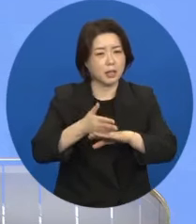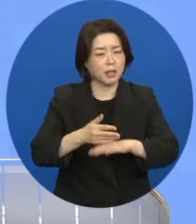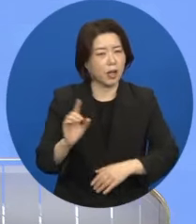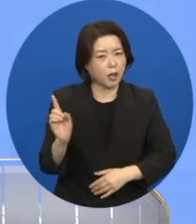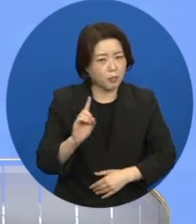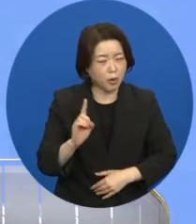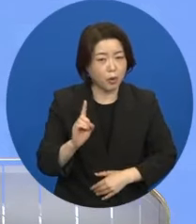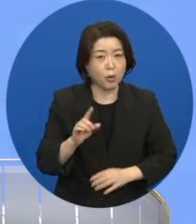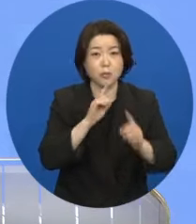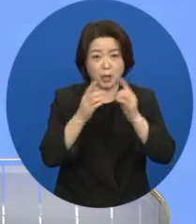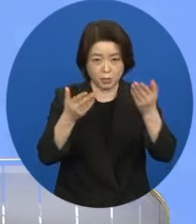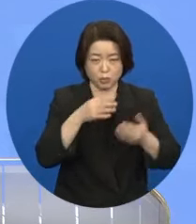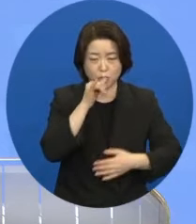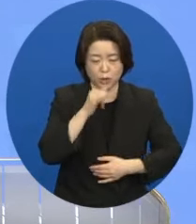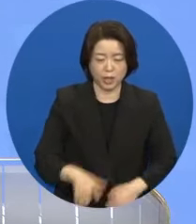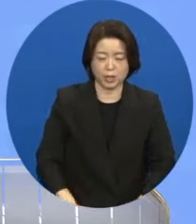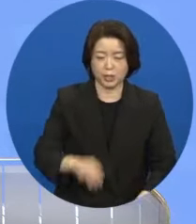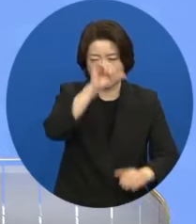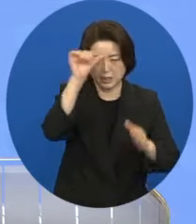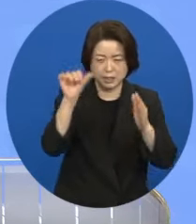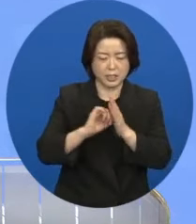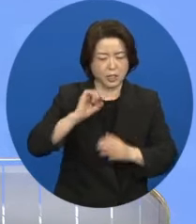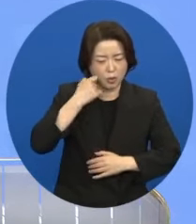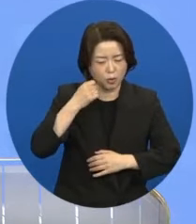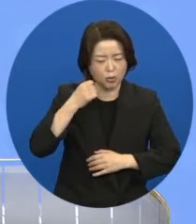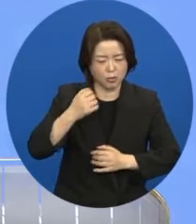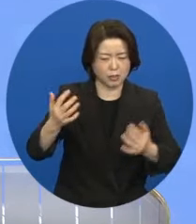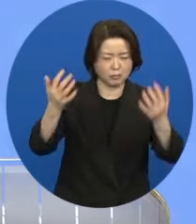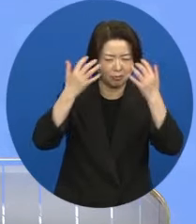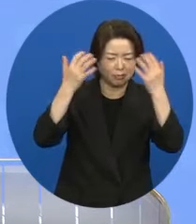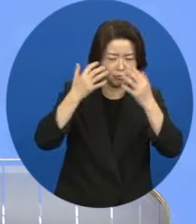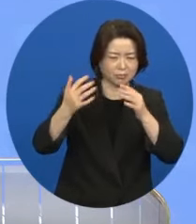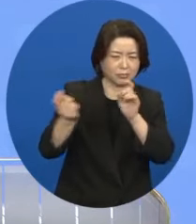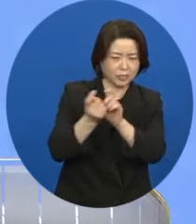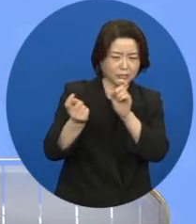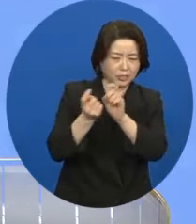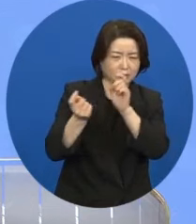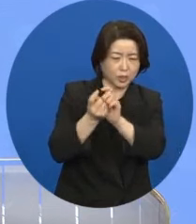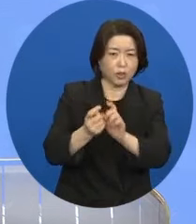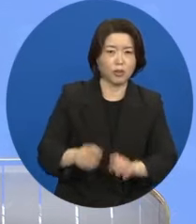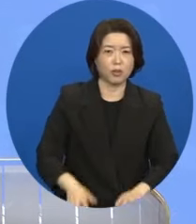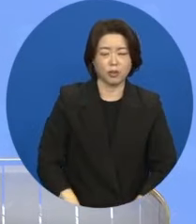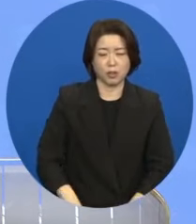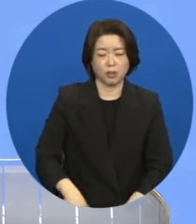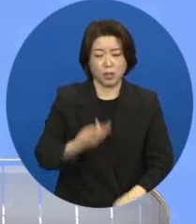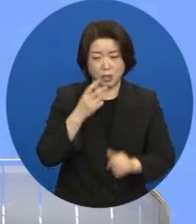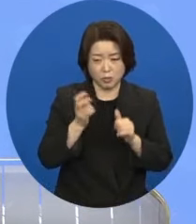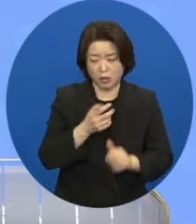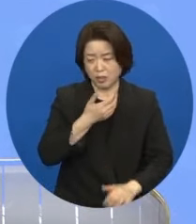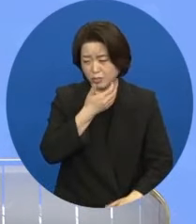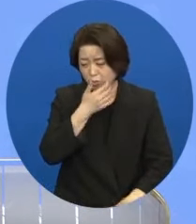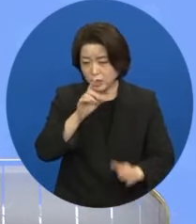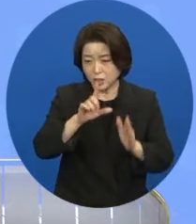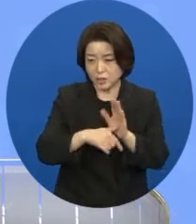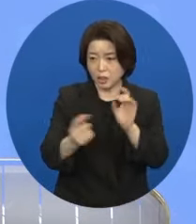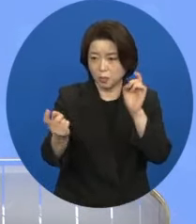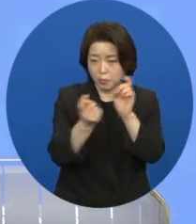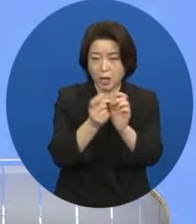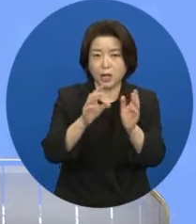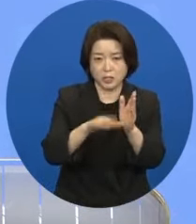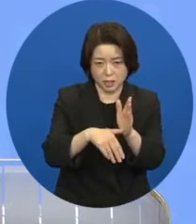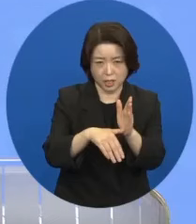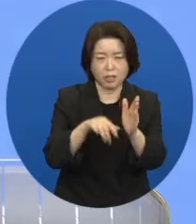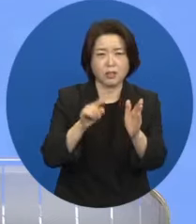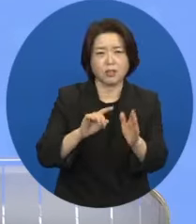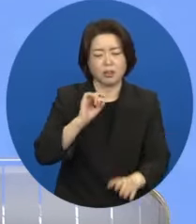인생의 근심과 어려움이 겹겹이 쌓이고 굴욕과 수치의 시간이 찾아왔을 때 어려운